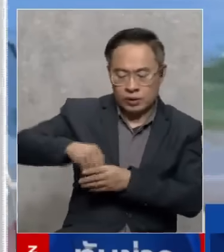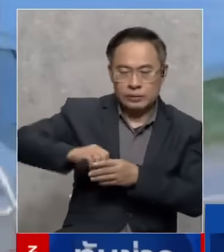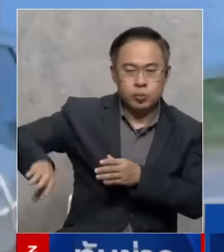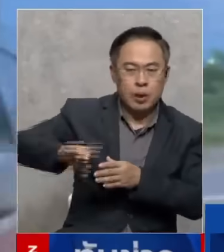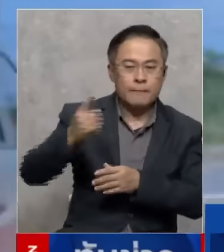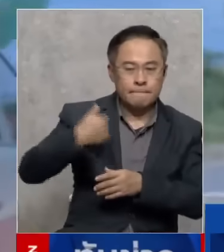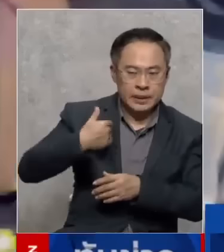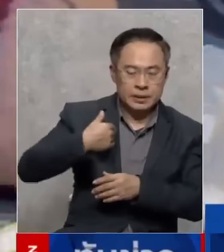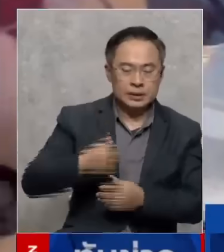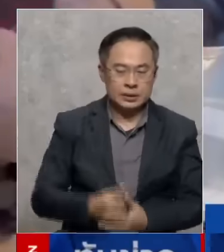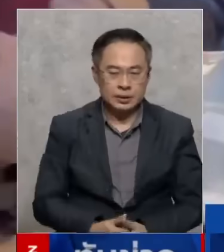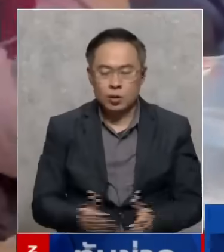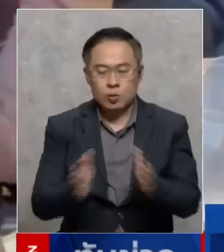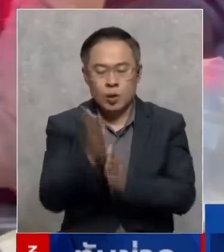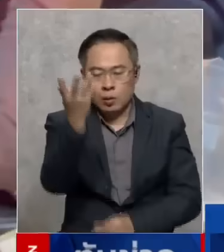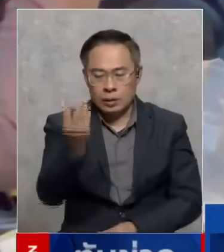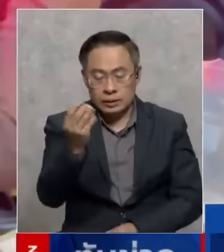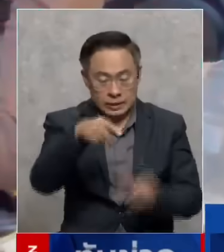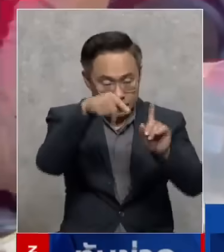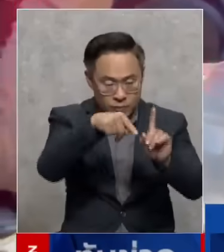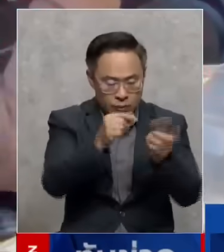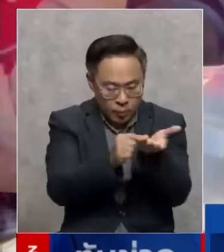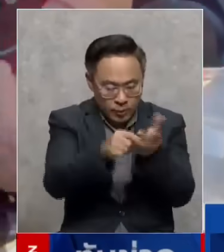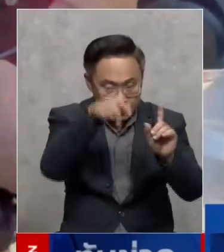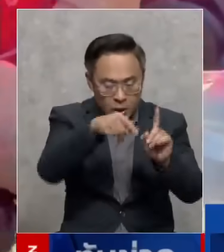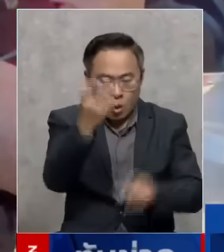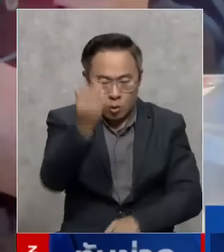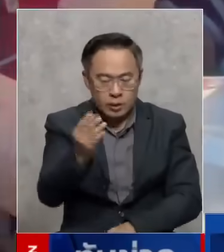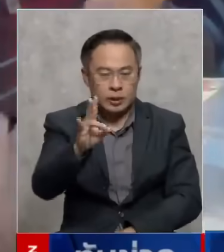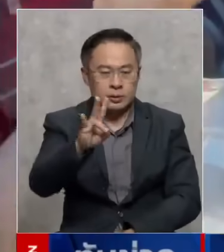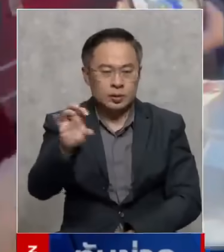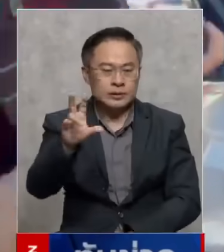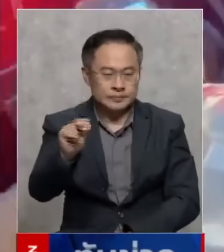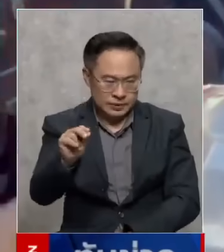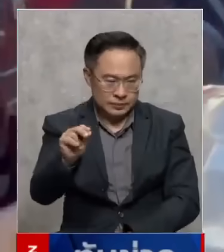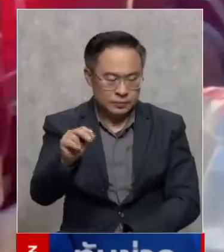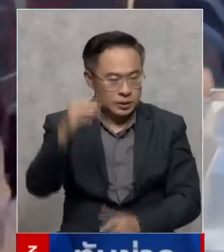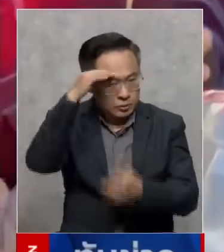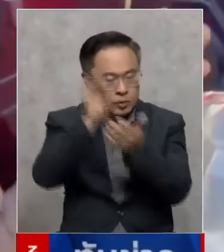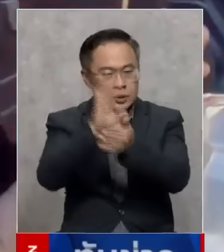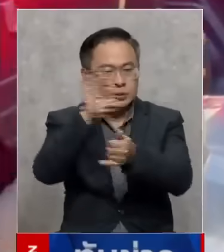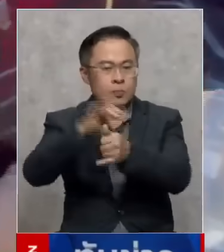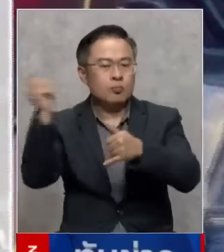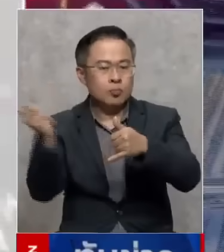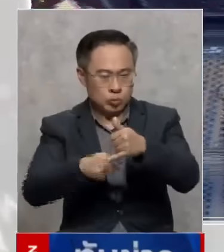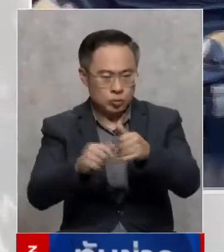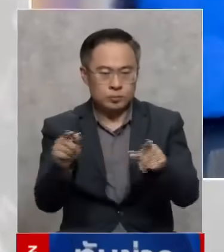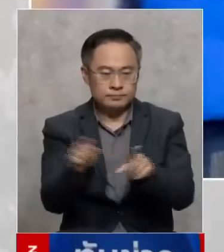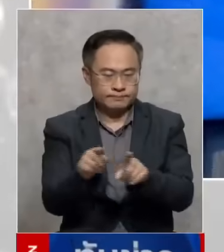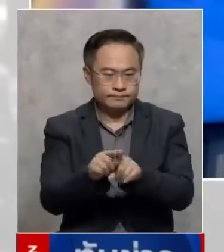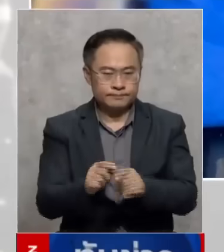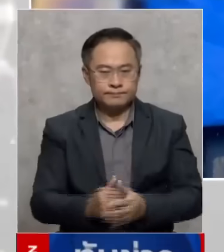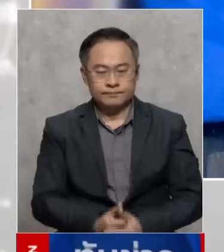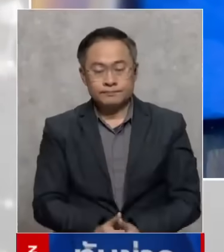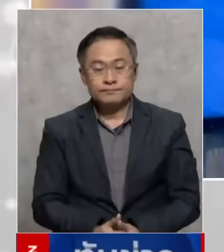ครับนำตัวส่งพนักงานสอบสวนสภ.บางพลีดำเนินการต้องบอกว่าเรื่องราวของยาเสพติดเนี่ยมันเยอะจริงๆนะคะ